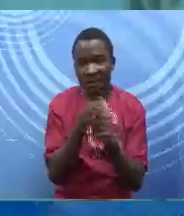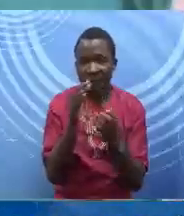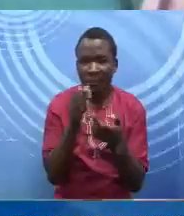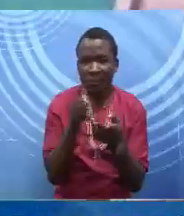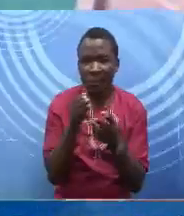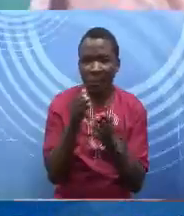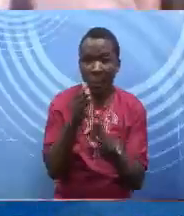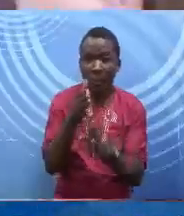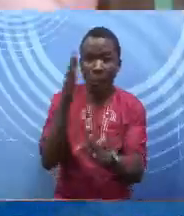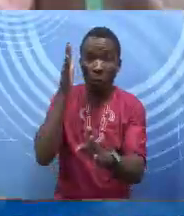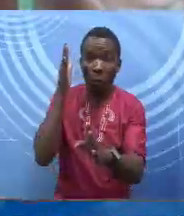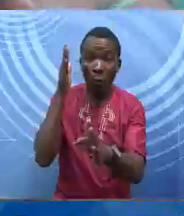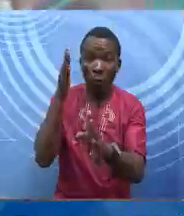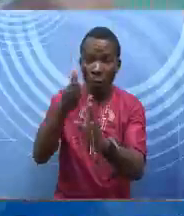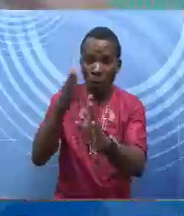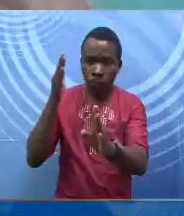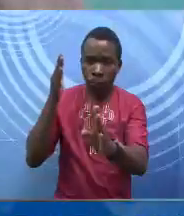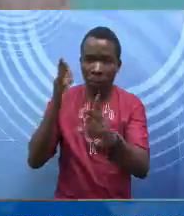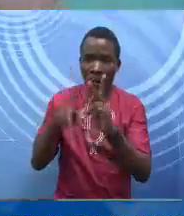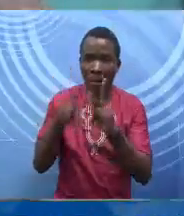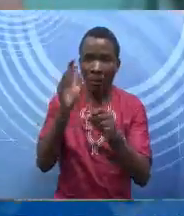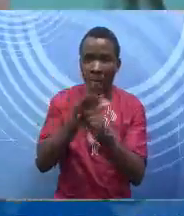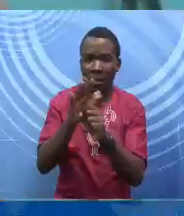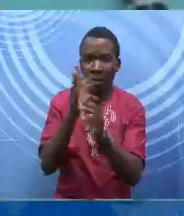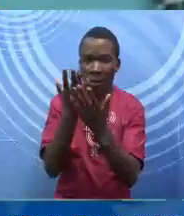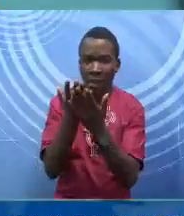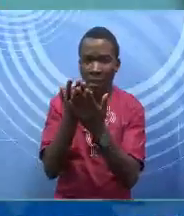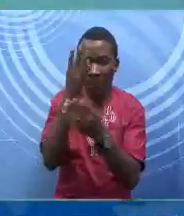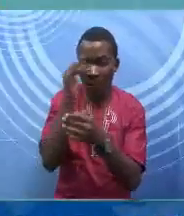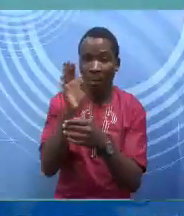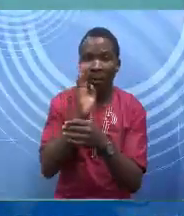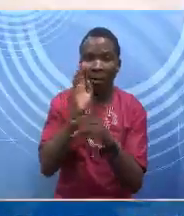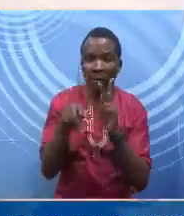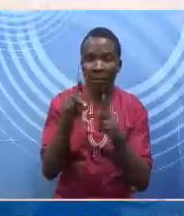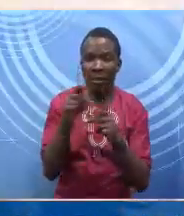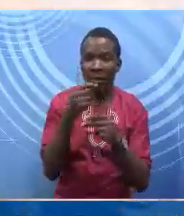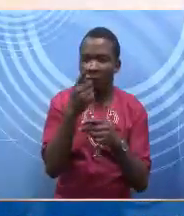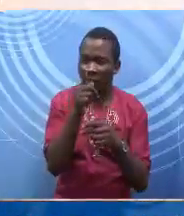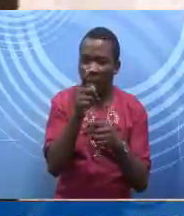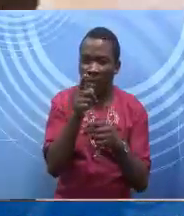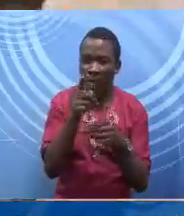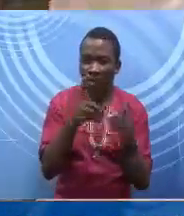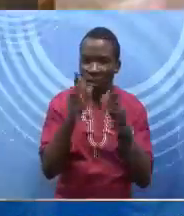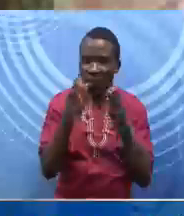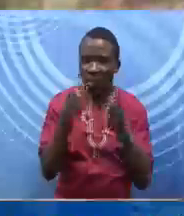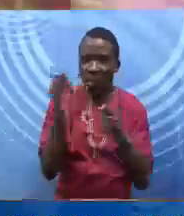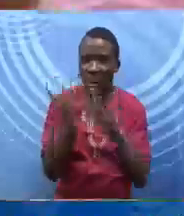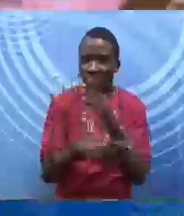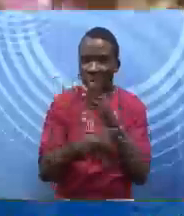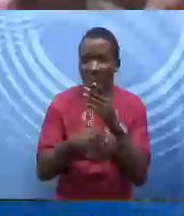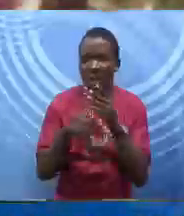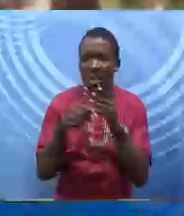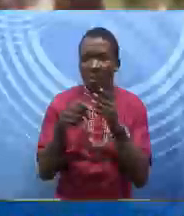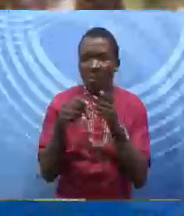umurongo w'abantu bafunzwe kubera ngo kubeshyera abantu, kubavuga ko ngo nawe bakubita se bakugaragarije iki kibazo.